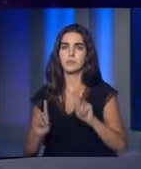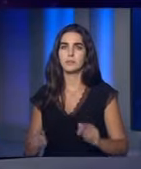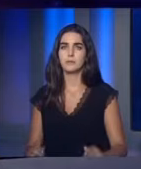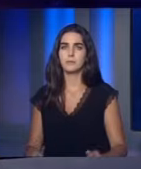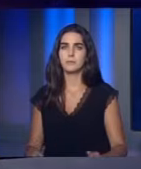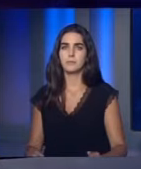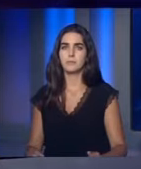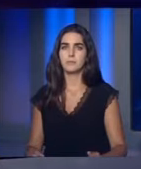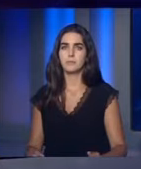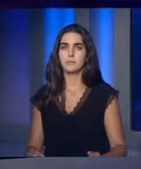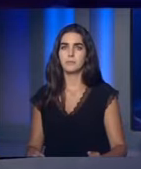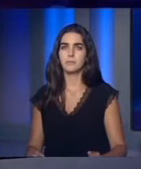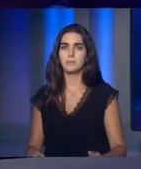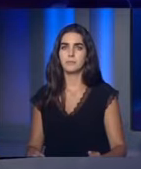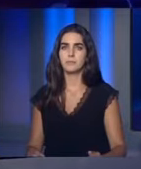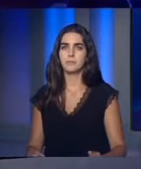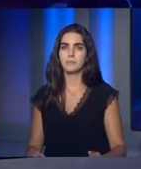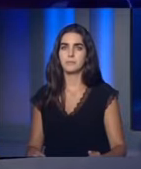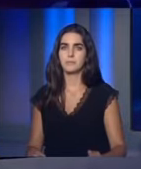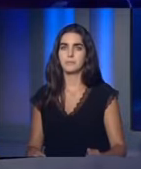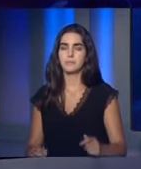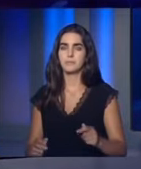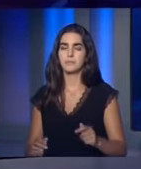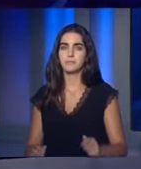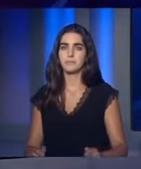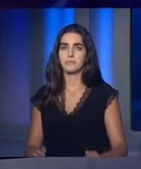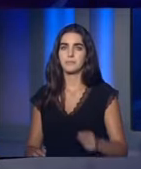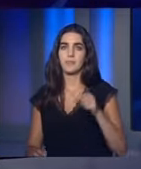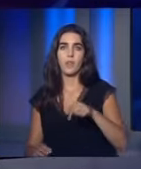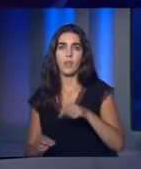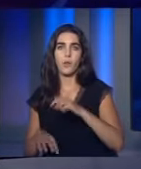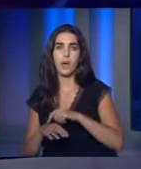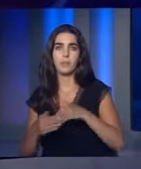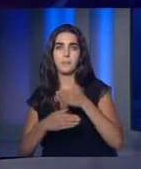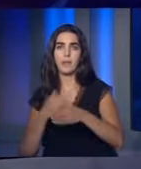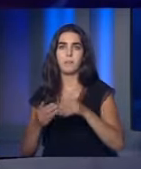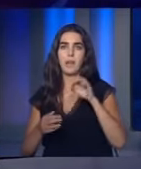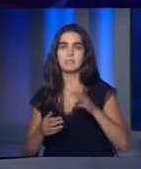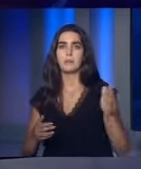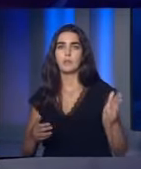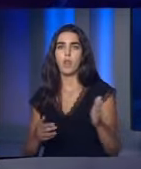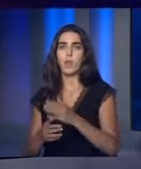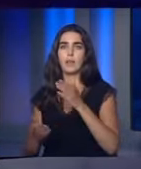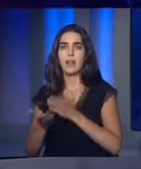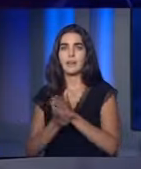بدء العد التنازلي لصدور نتائج الانتخابات البرلمانية البريطانية، وحزب العمال يتقدم.